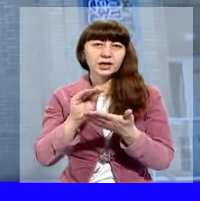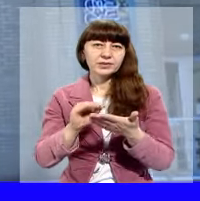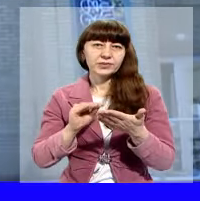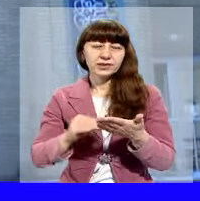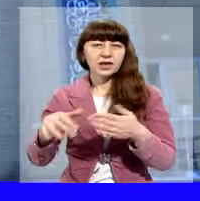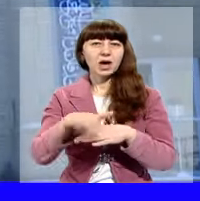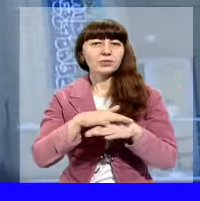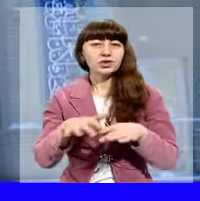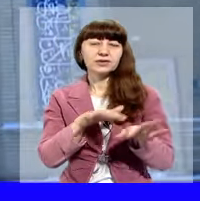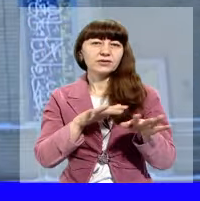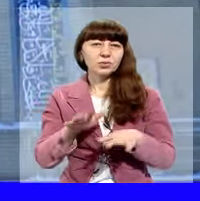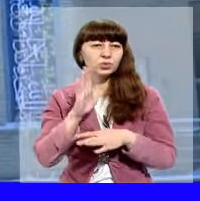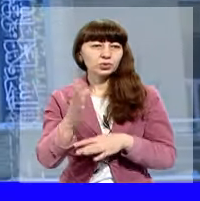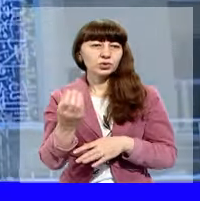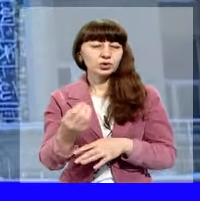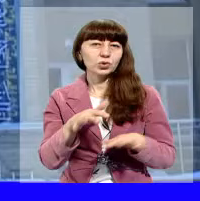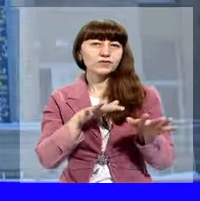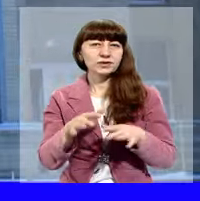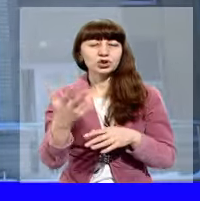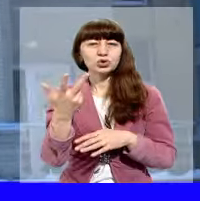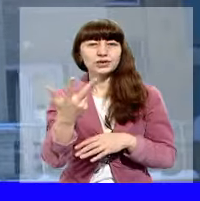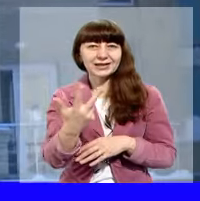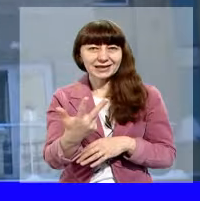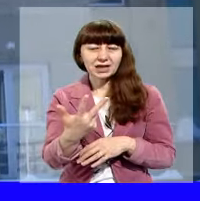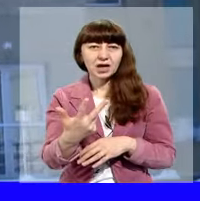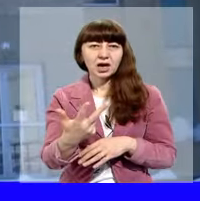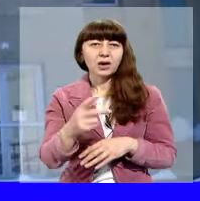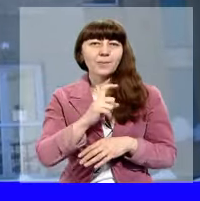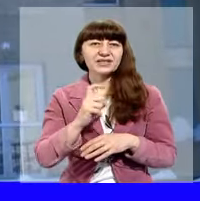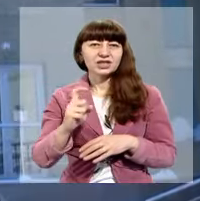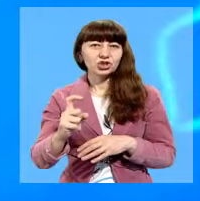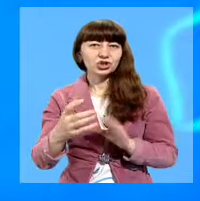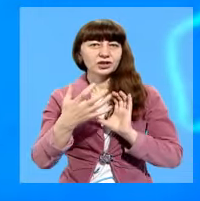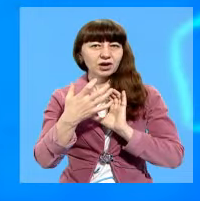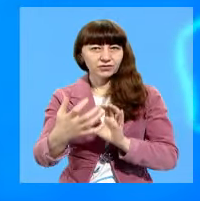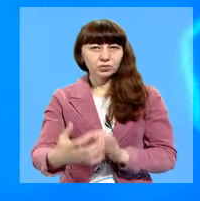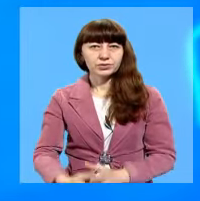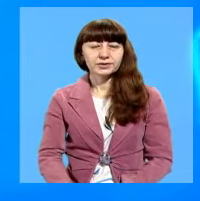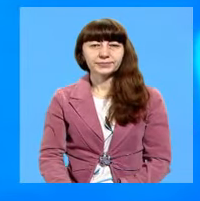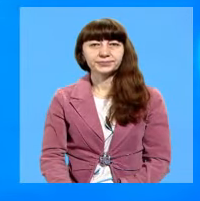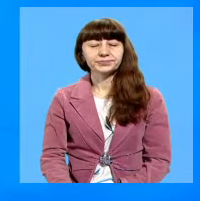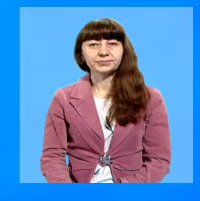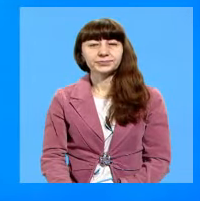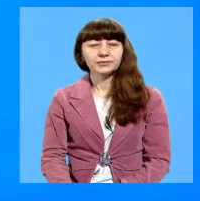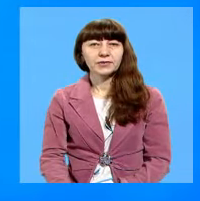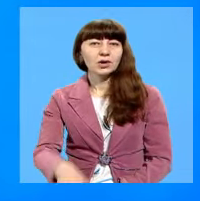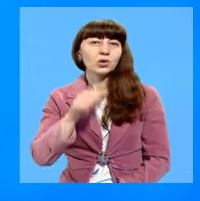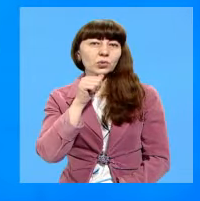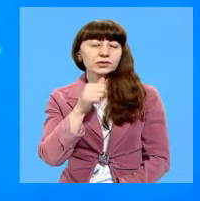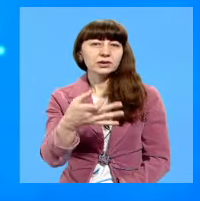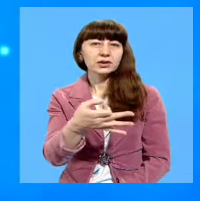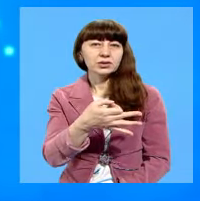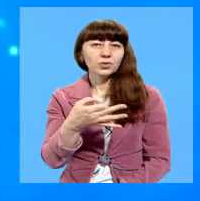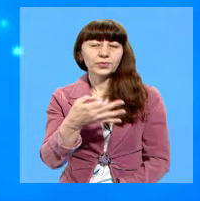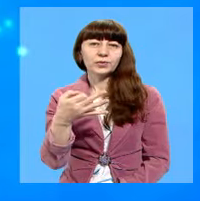автобусы қатынайтын болады. Айдана Манатқызы, Диар Ахметшин, Қостанай телеарнасы. Қостанай облысында жасы 100-ден